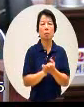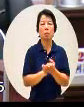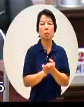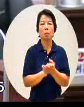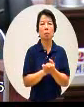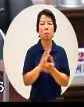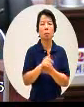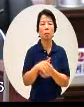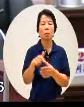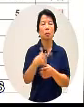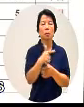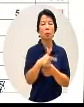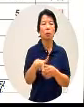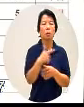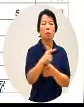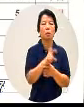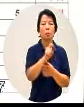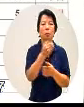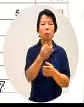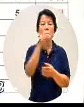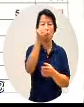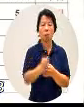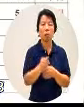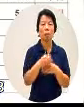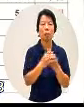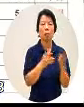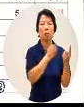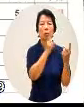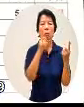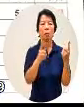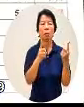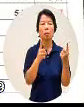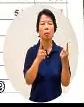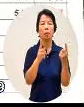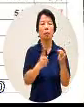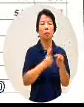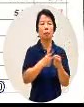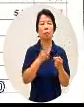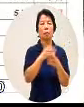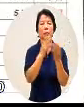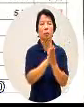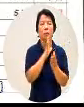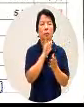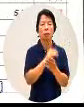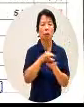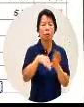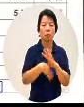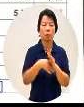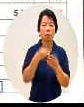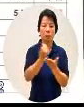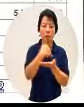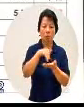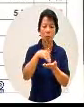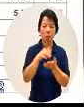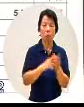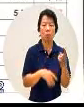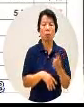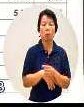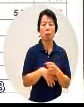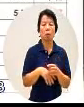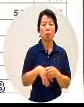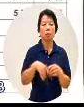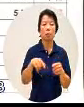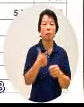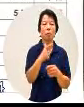這619億就是101年度稅客收入預算619億這怎麼